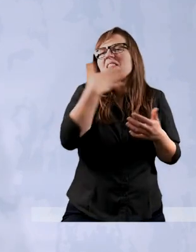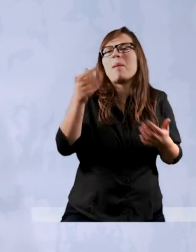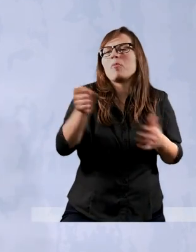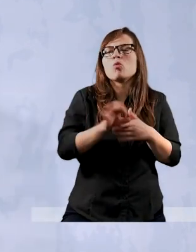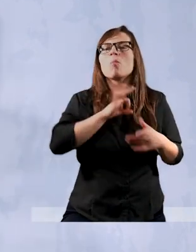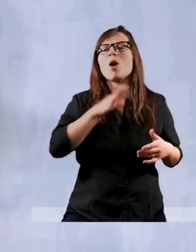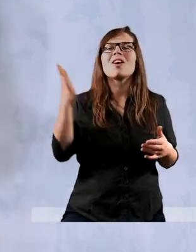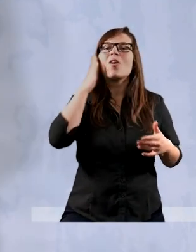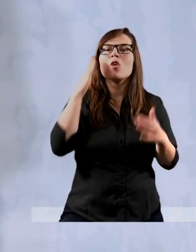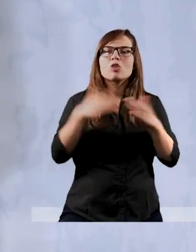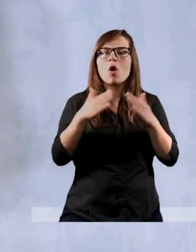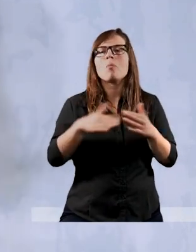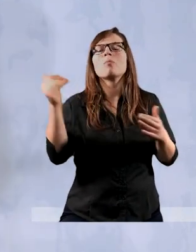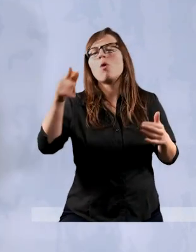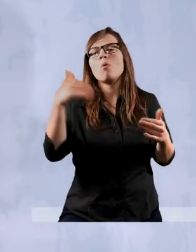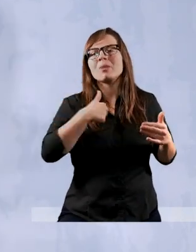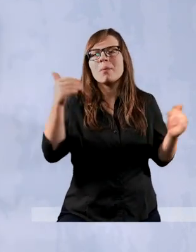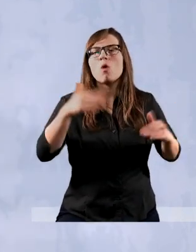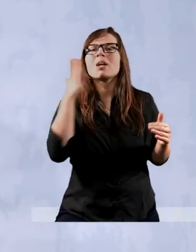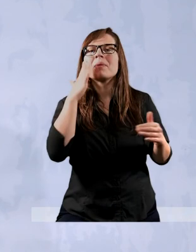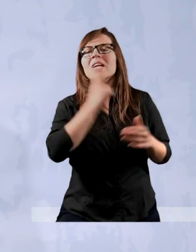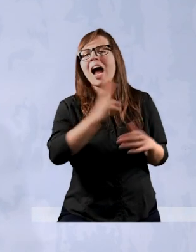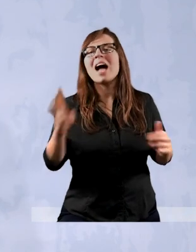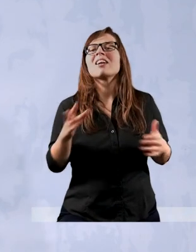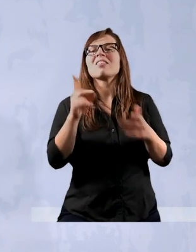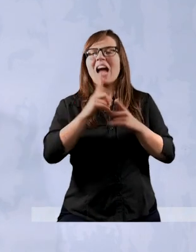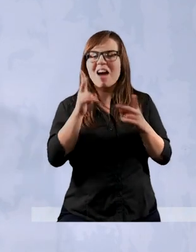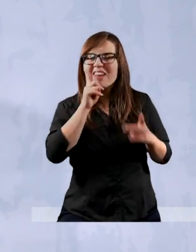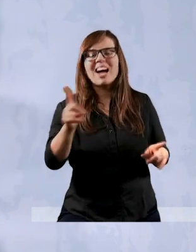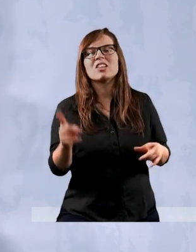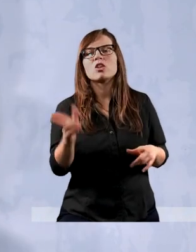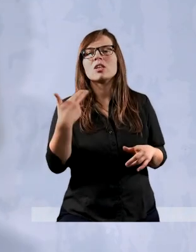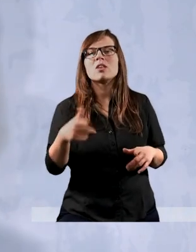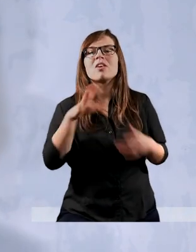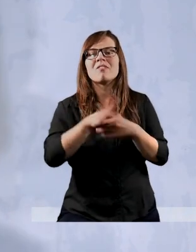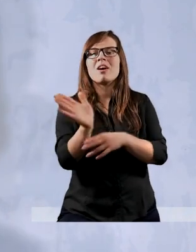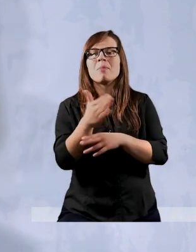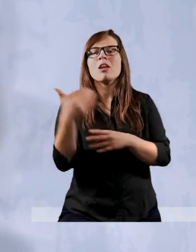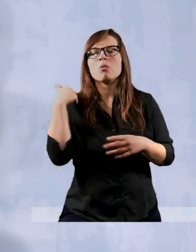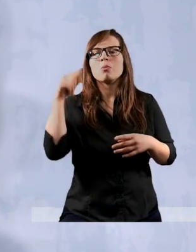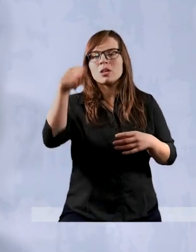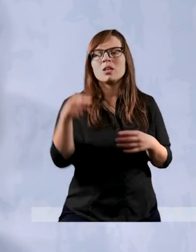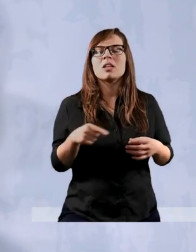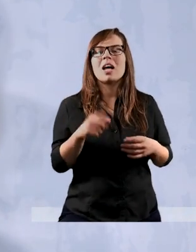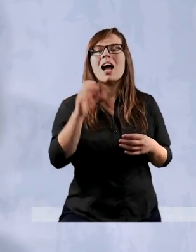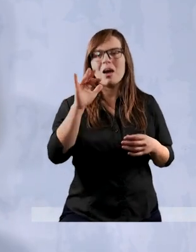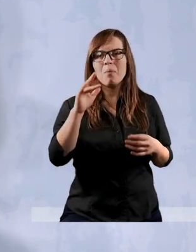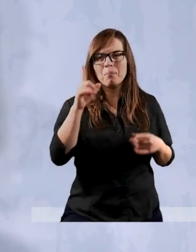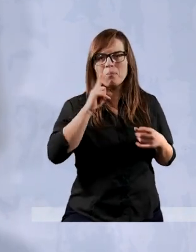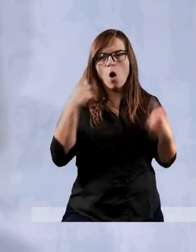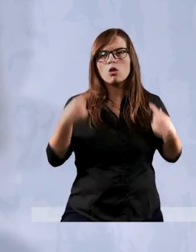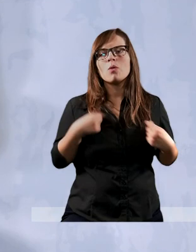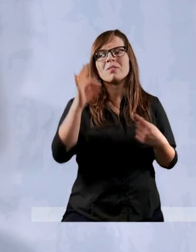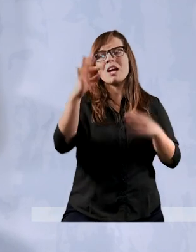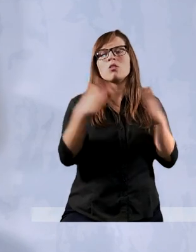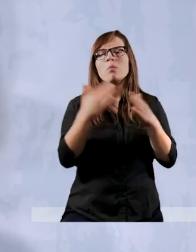do mojego domu, u mnie może mieszkać każdy. I faktycznie, kiedy W marcu byliśmy u Ibrahima, w